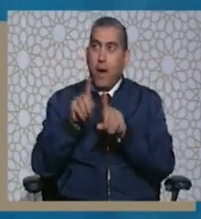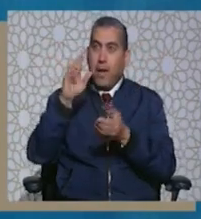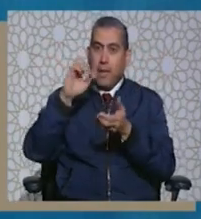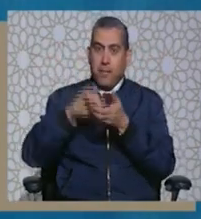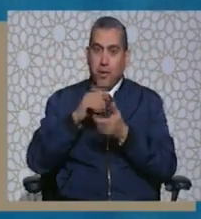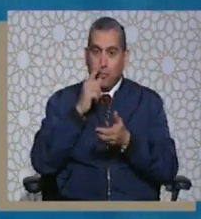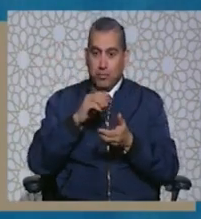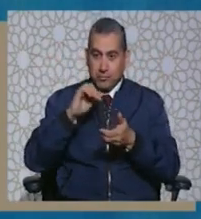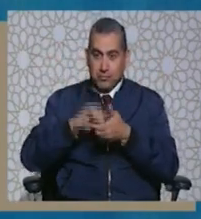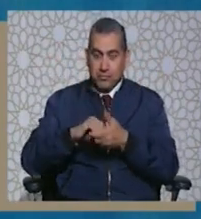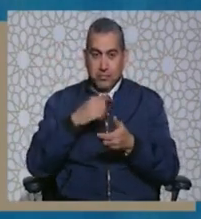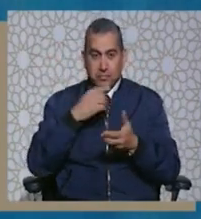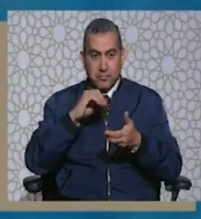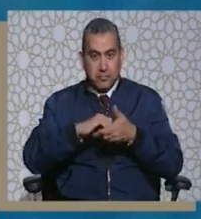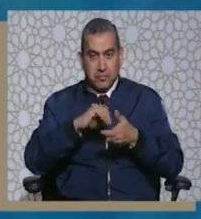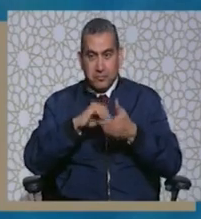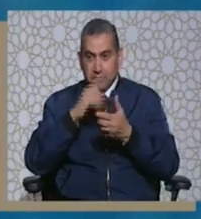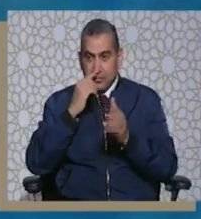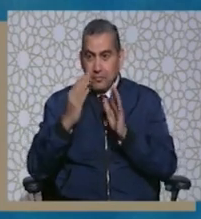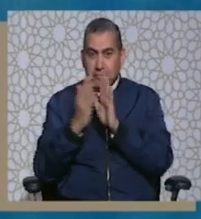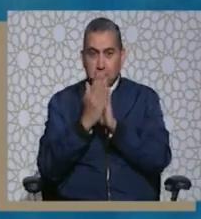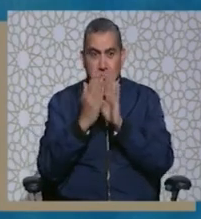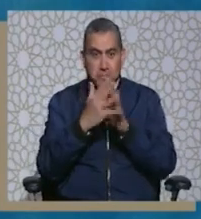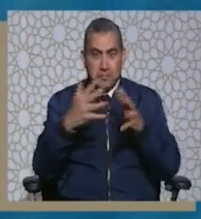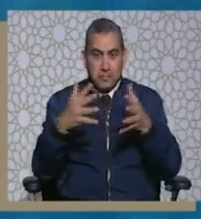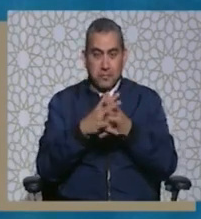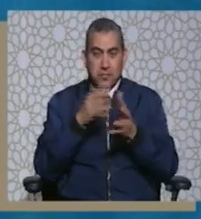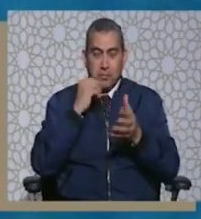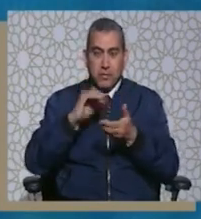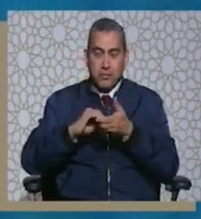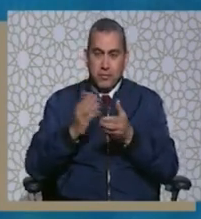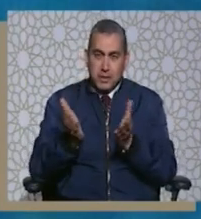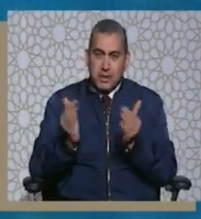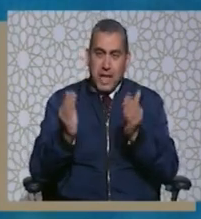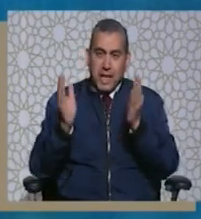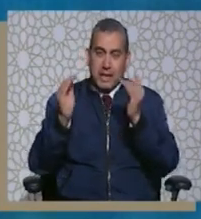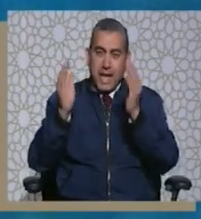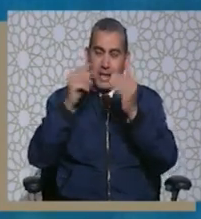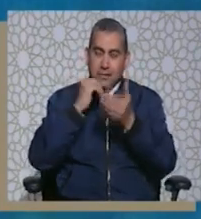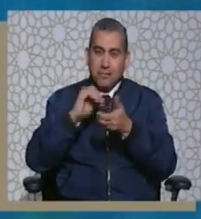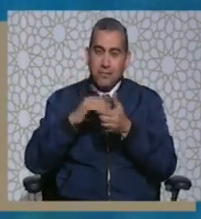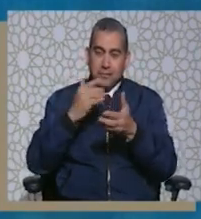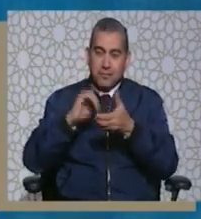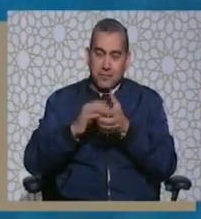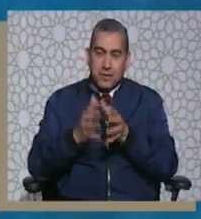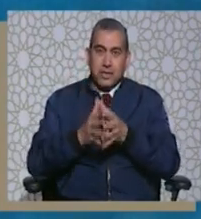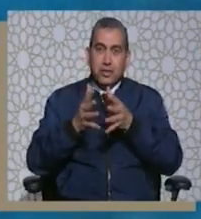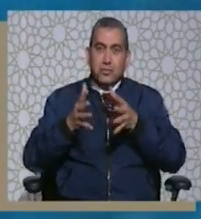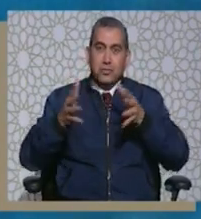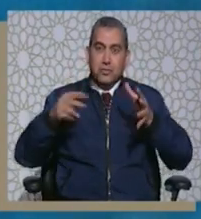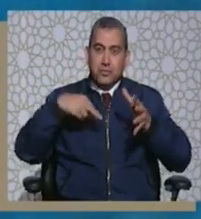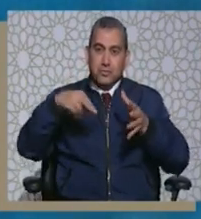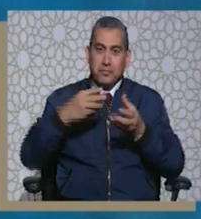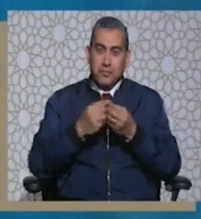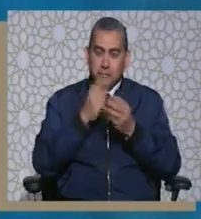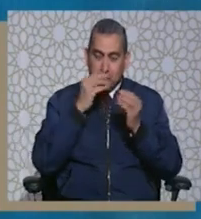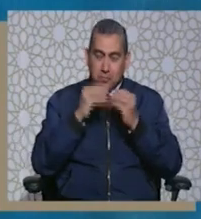العلاقات تحس ان العلاقات لما تتسق وترعى تحس كده ان العلاقه جايه